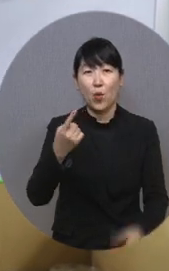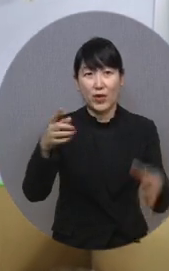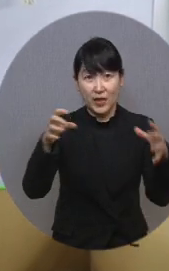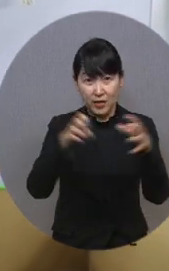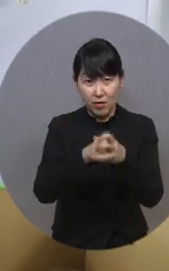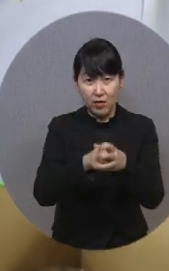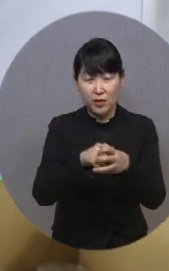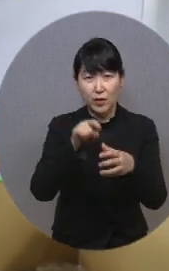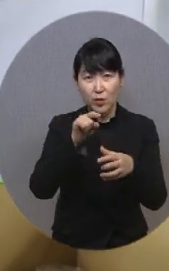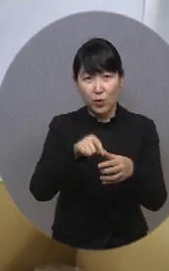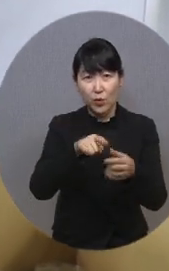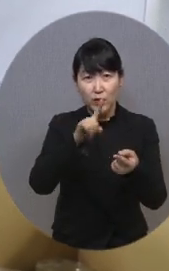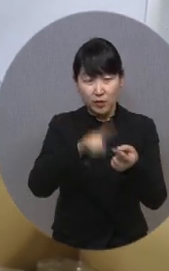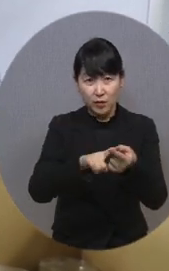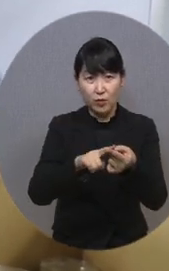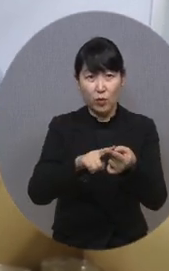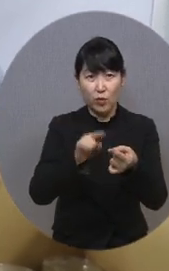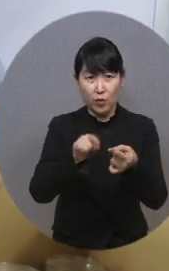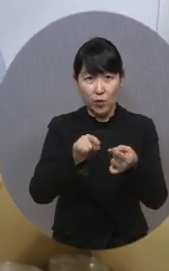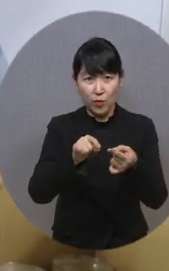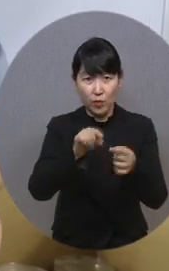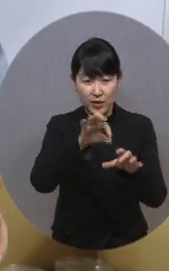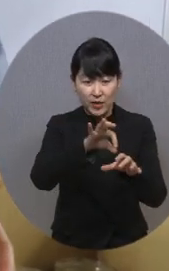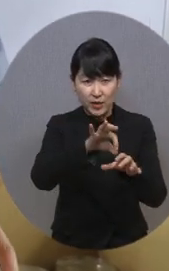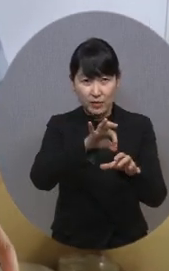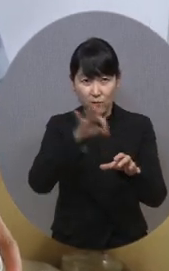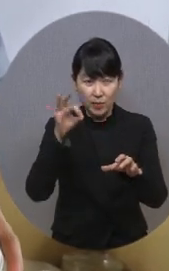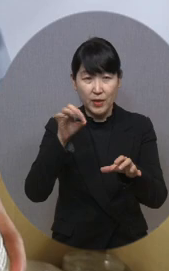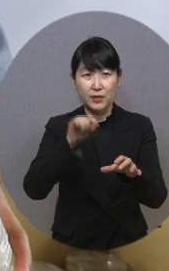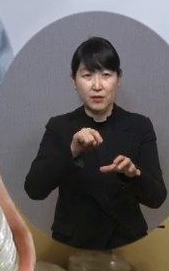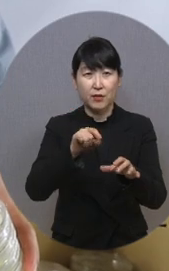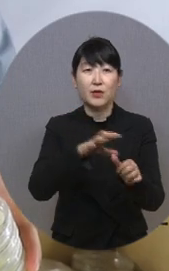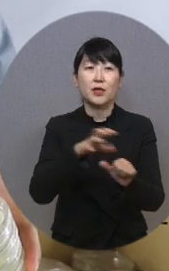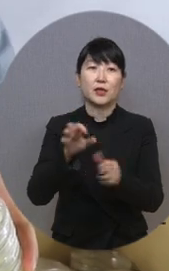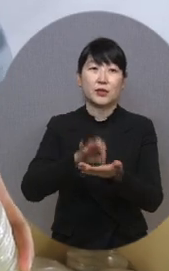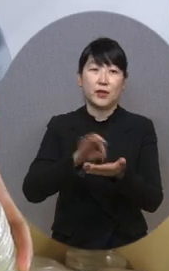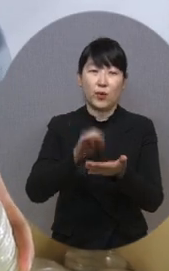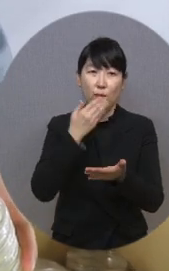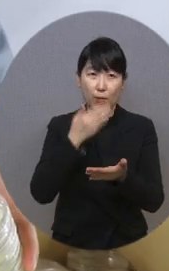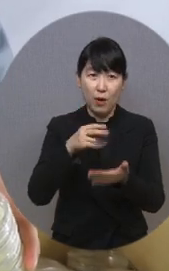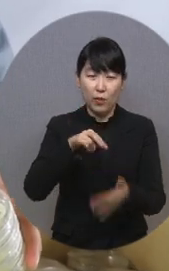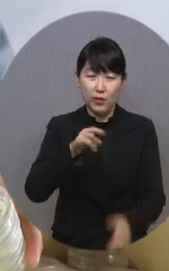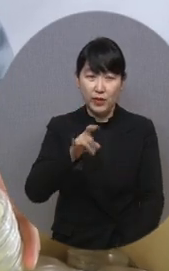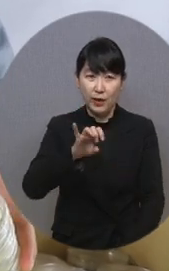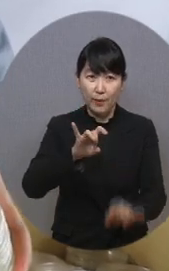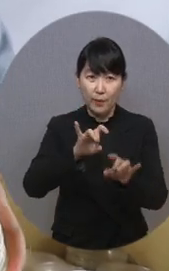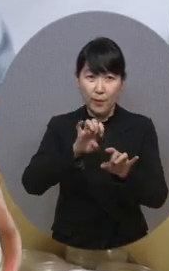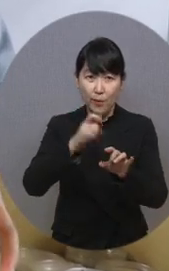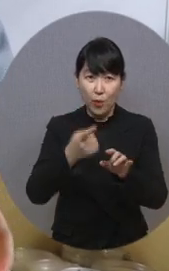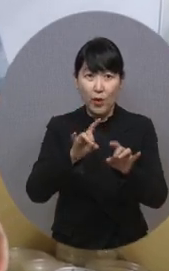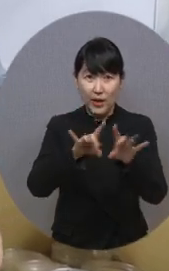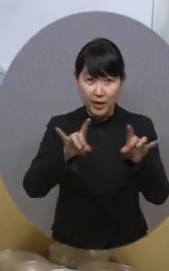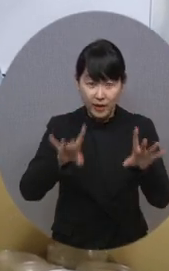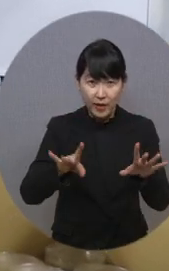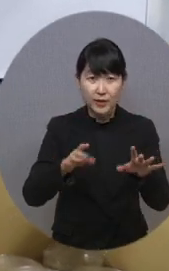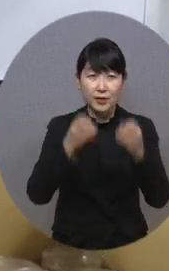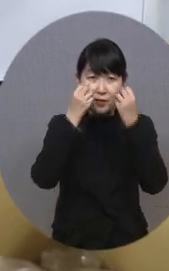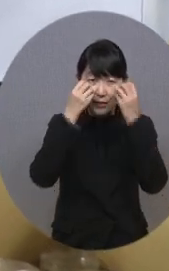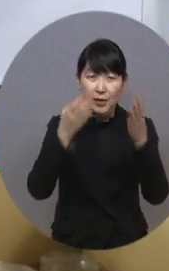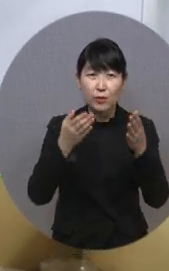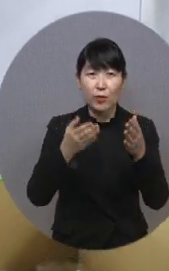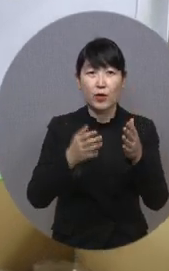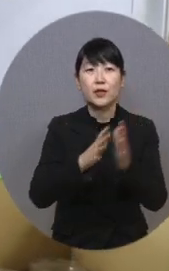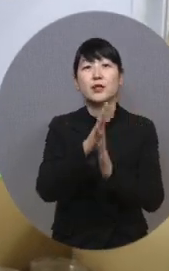자체로도 우리가 세포 속에 있는 물질을 활용할 수가 있고 이 세포 하나하나에서 다시 새로운 식물들을 만들어낼 수도 있습니다. 그러면